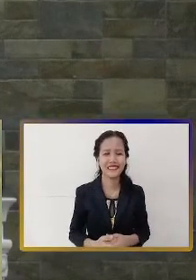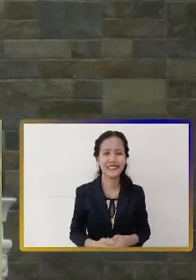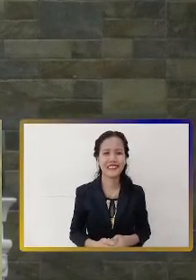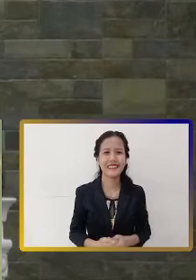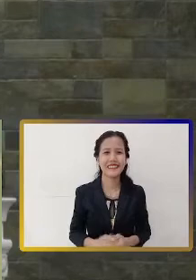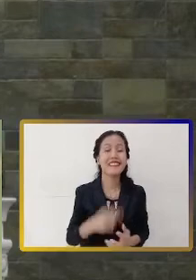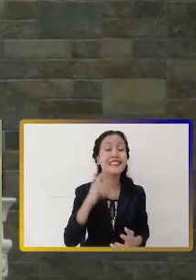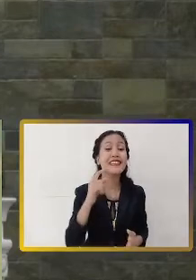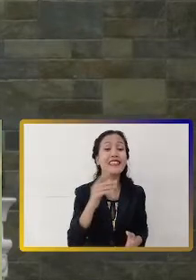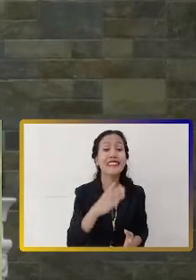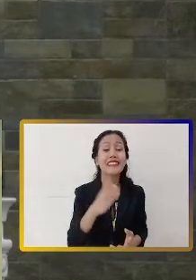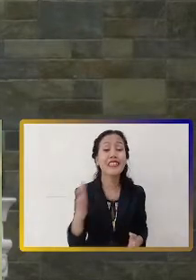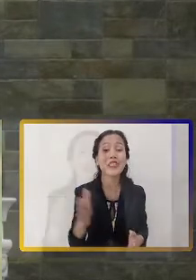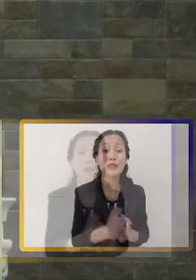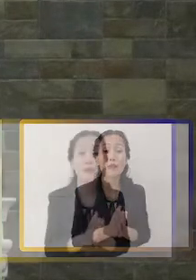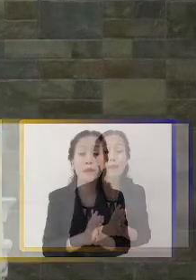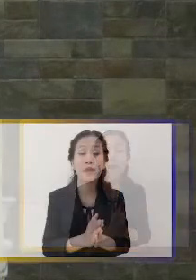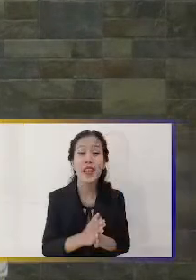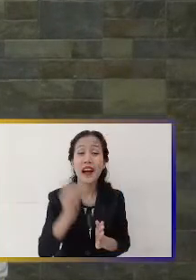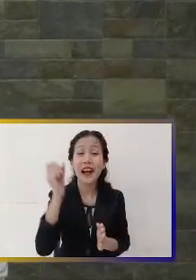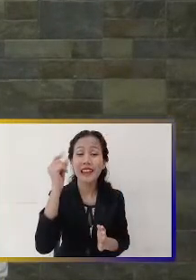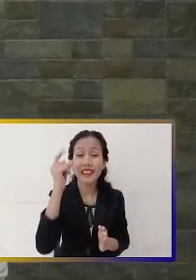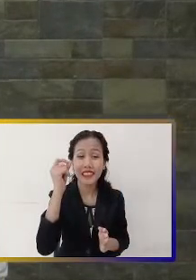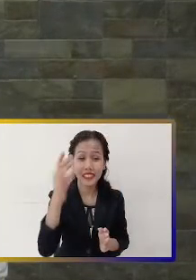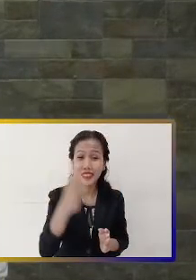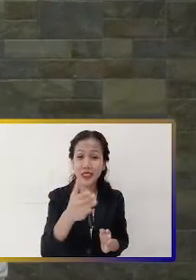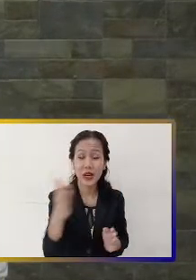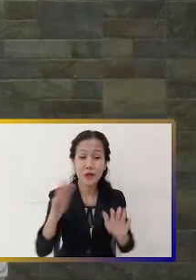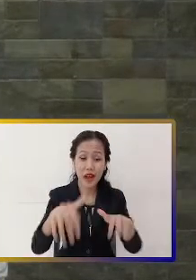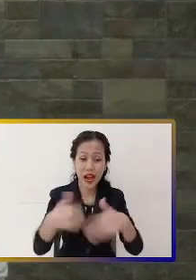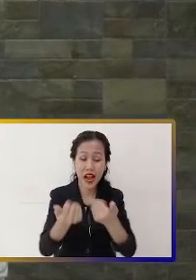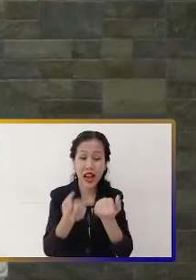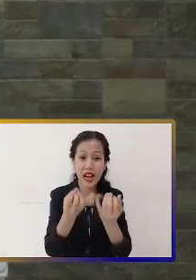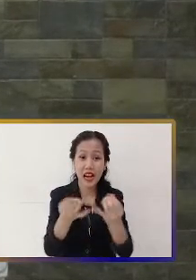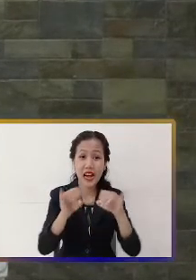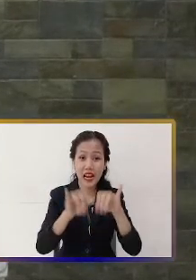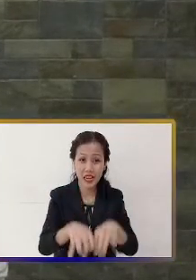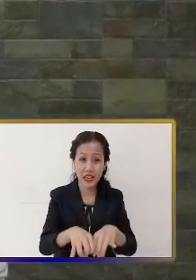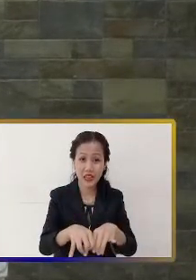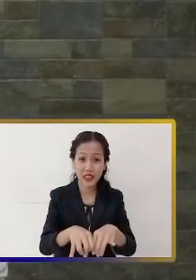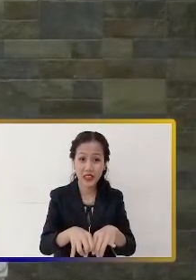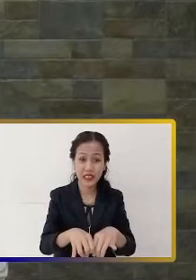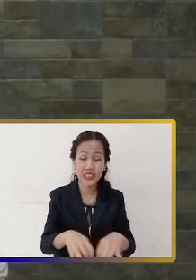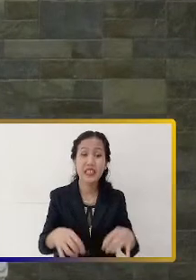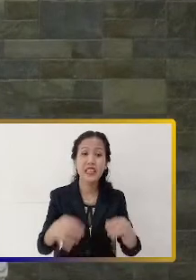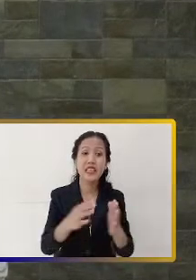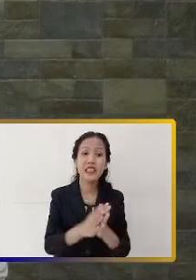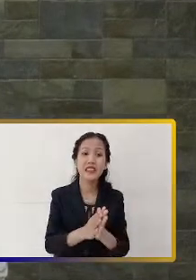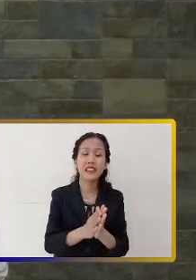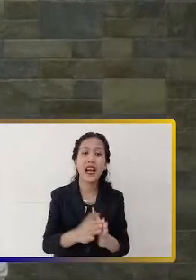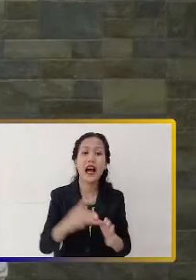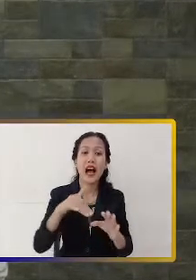Sabi ko sa inyo kapatid, na naunawaan niyo kung gaano kahalaga yung contents ng prayer.